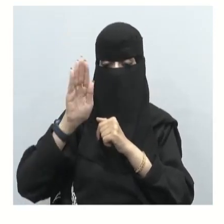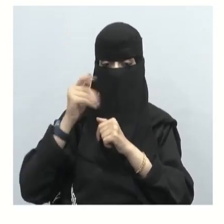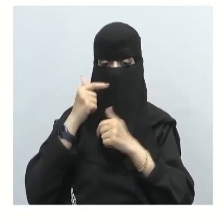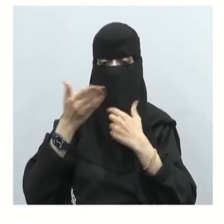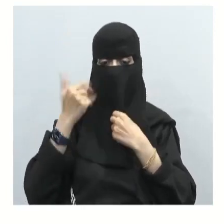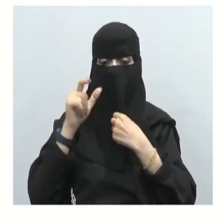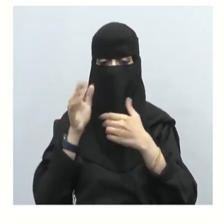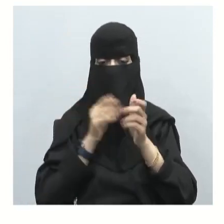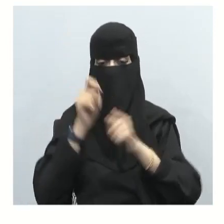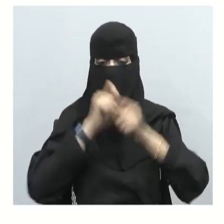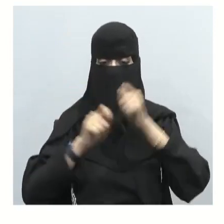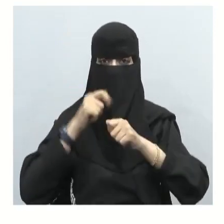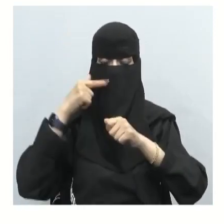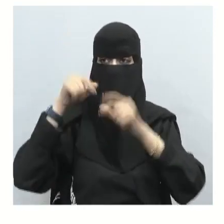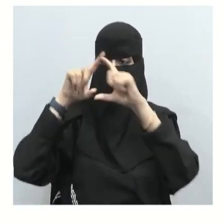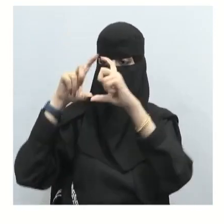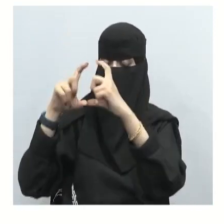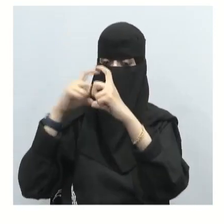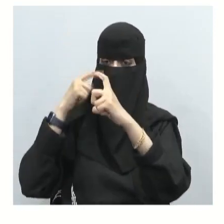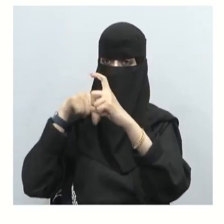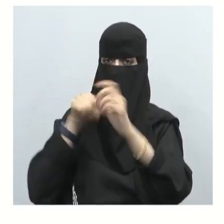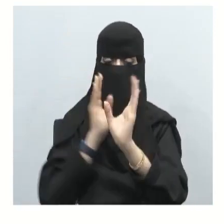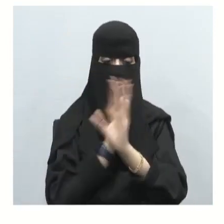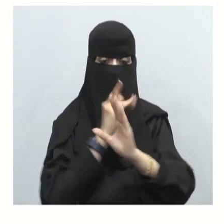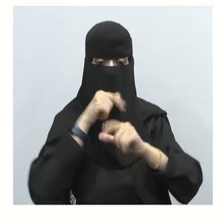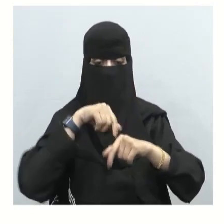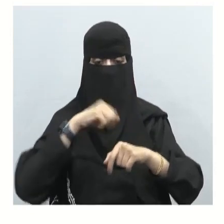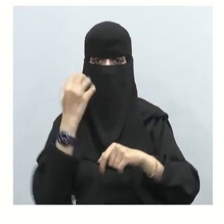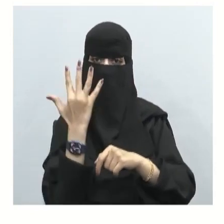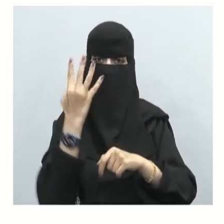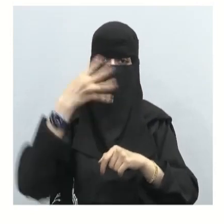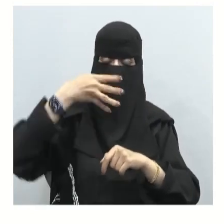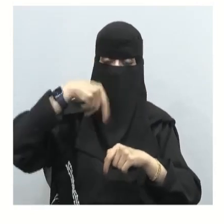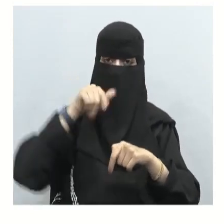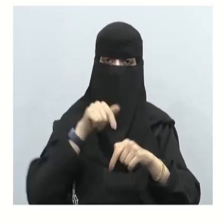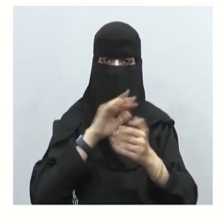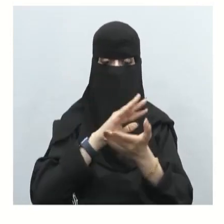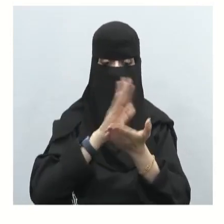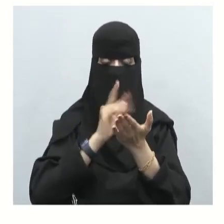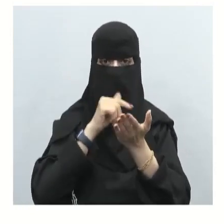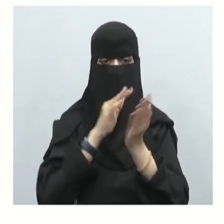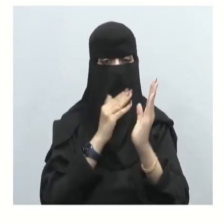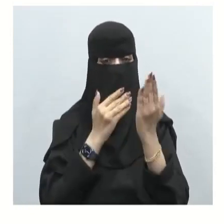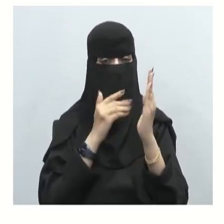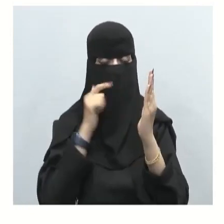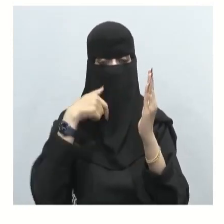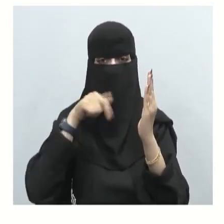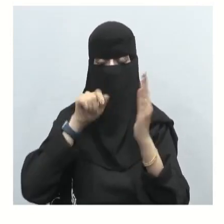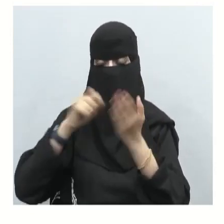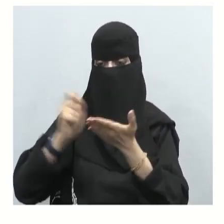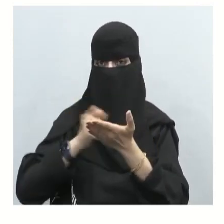المنعكس بزاويه 45 عن سطح المراه ثم نقوم بتدوير المرشح وتسجيل